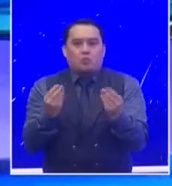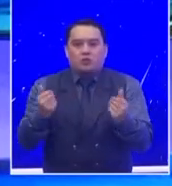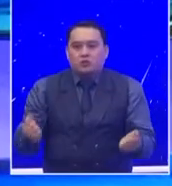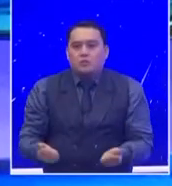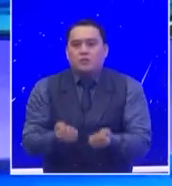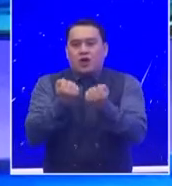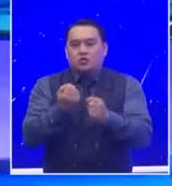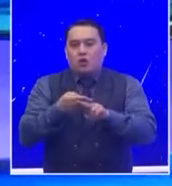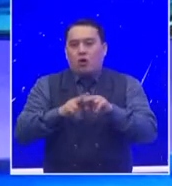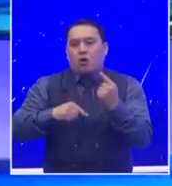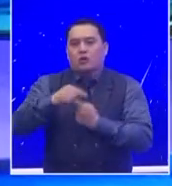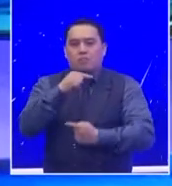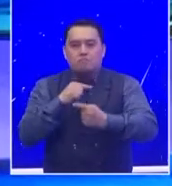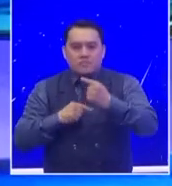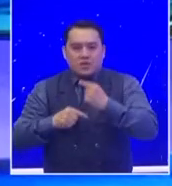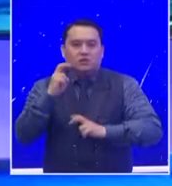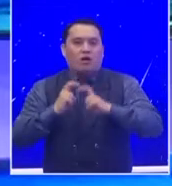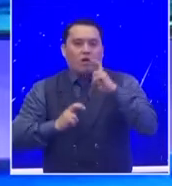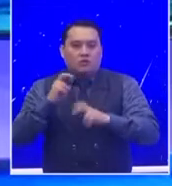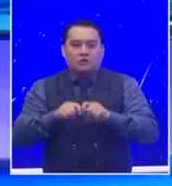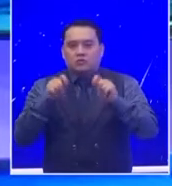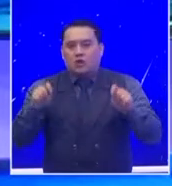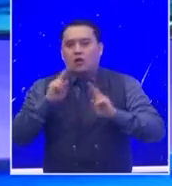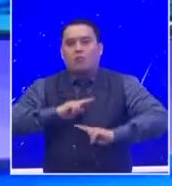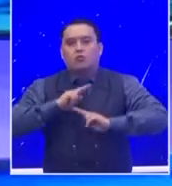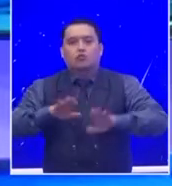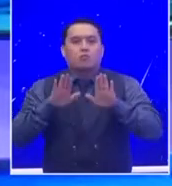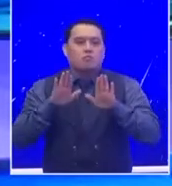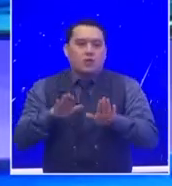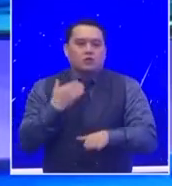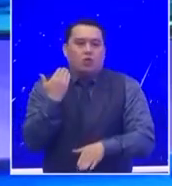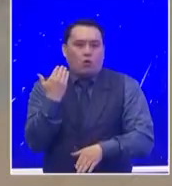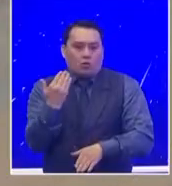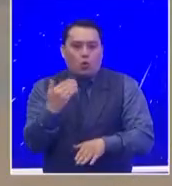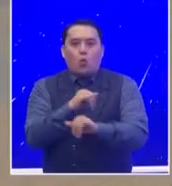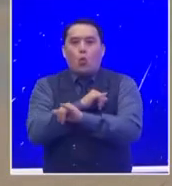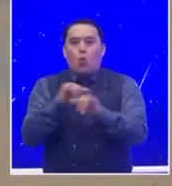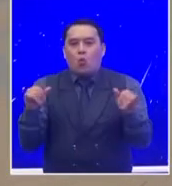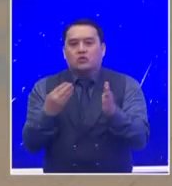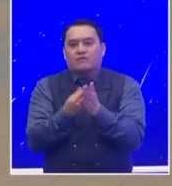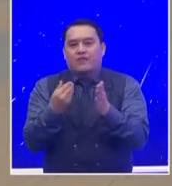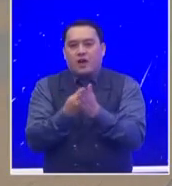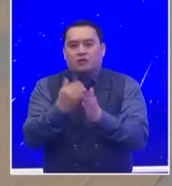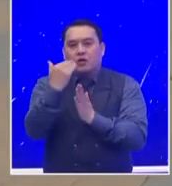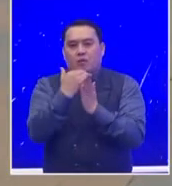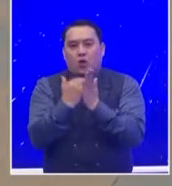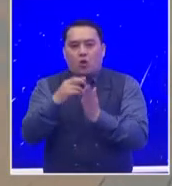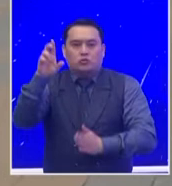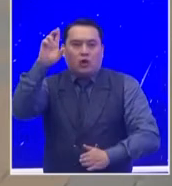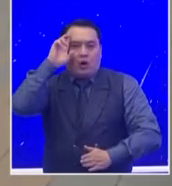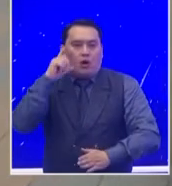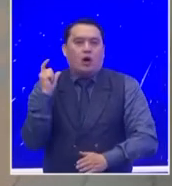поддержку отечественных предпринимателей и создание новых рабочих мест, сказал он. Будет увеличено финансирование по